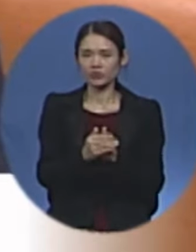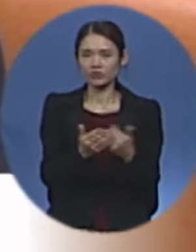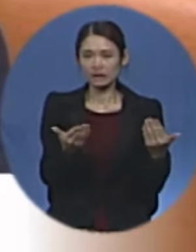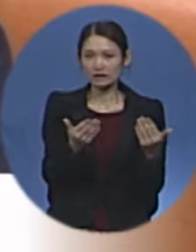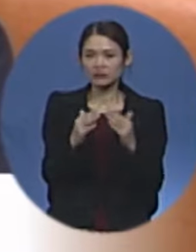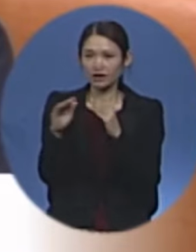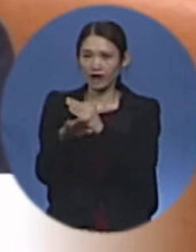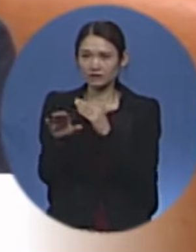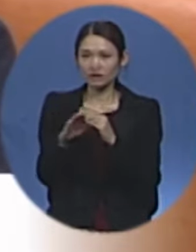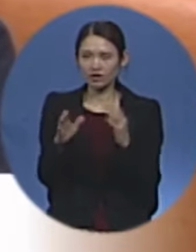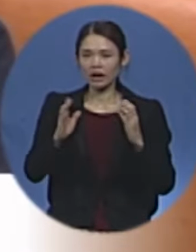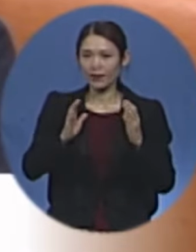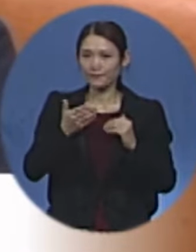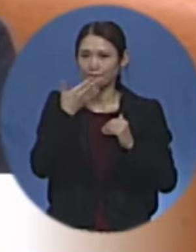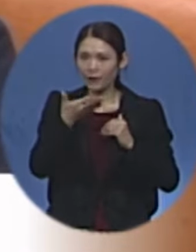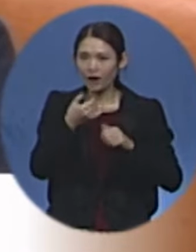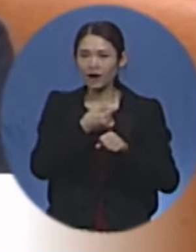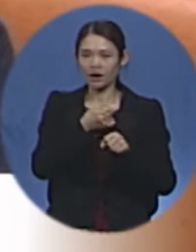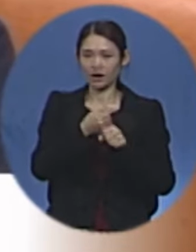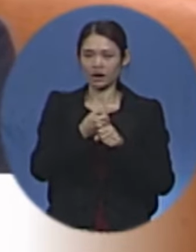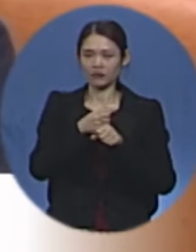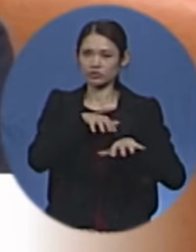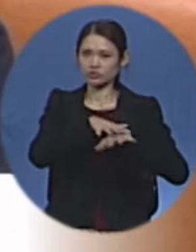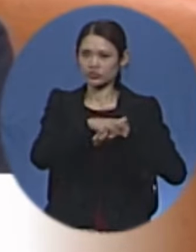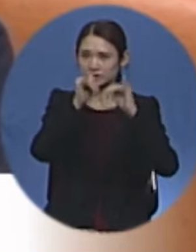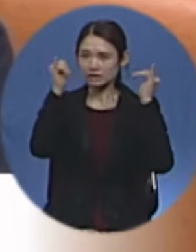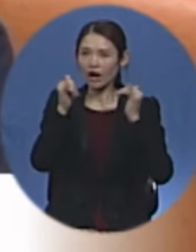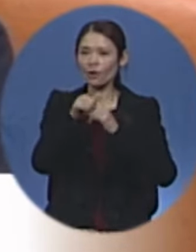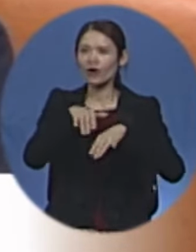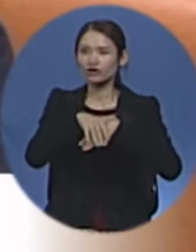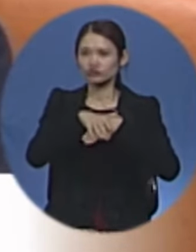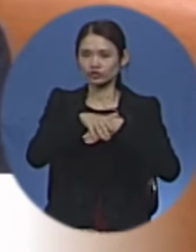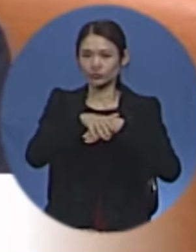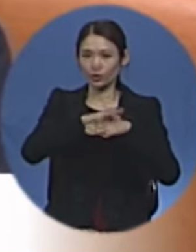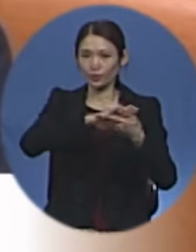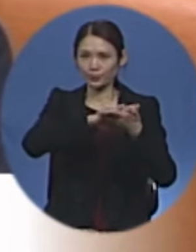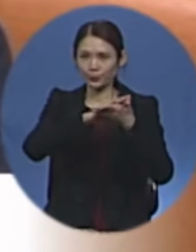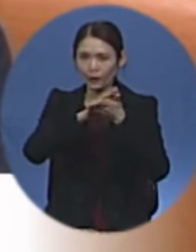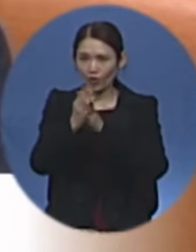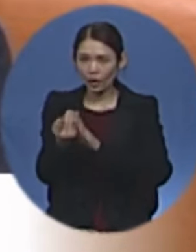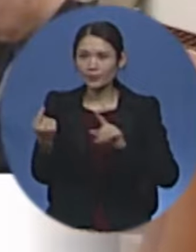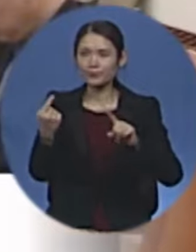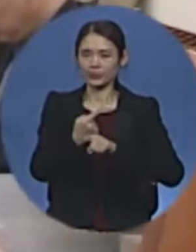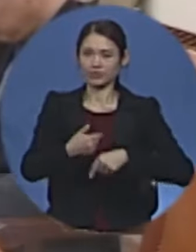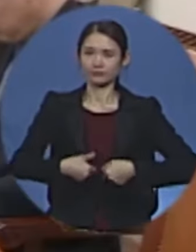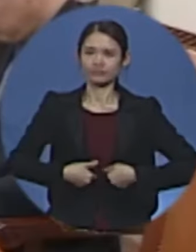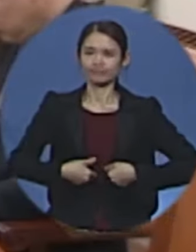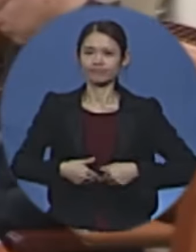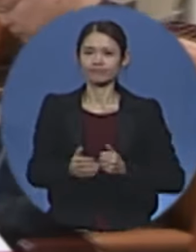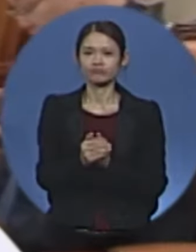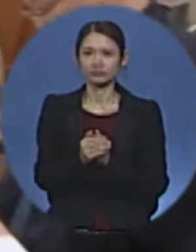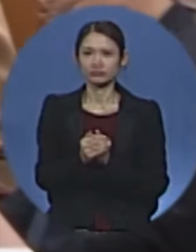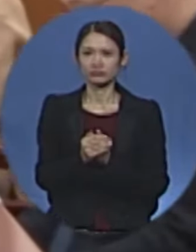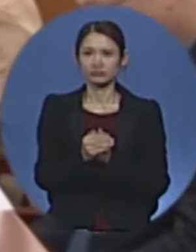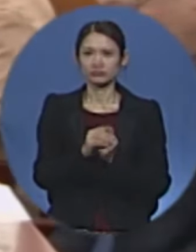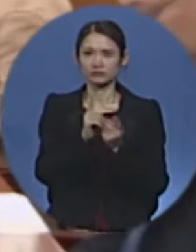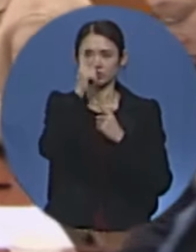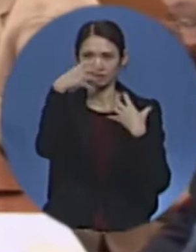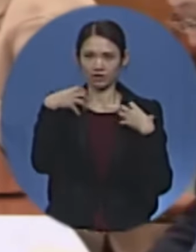일가정 양립이 가능한 그런 구조로 사회 전체를 재구조하는 것이 필요하지 않나 싶습니다. 대체